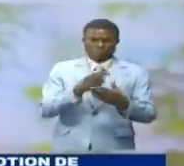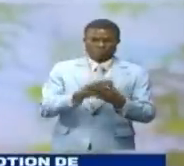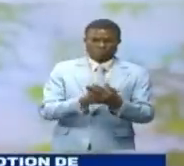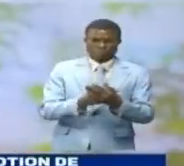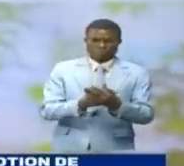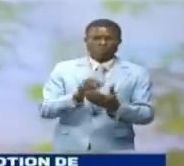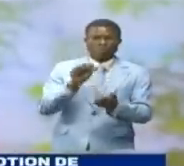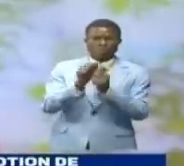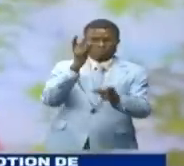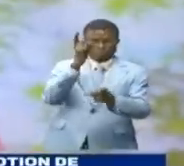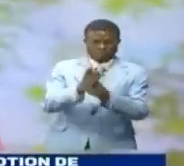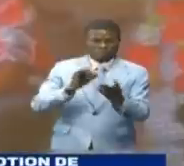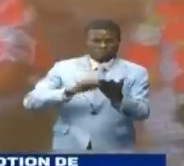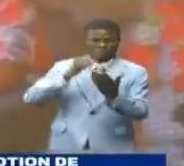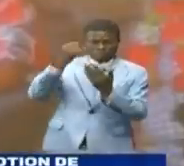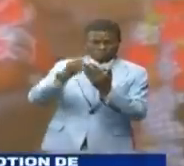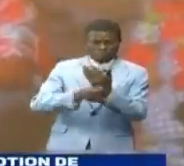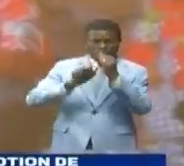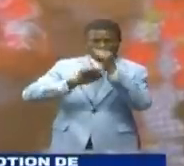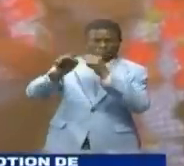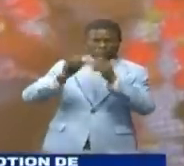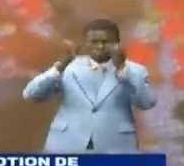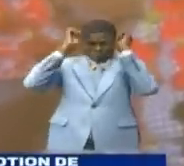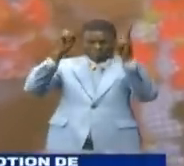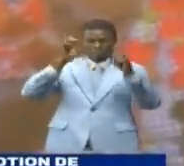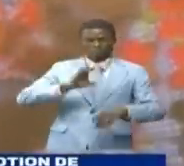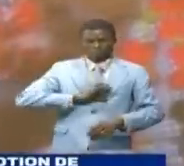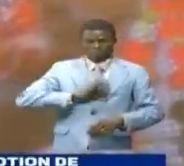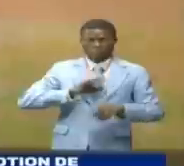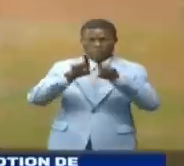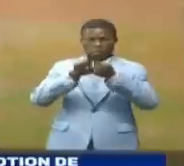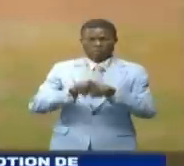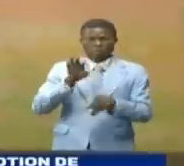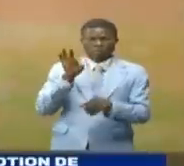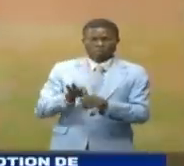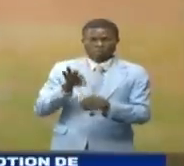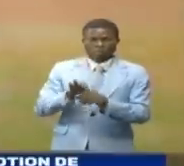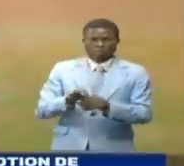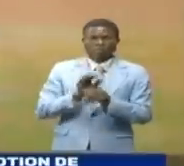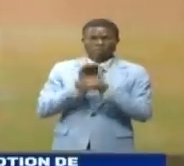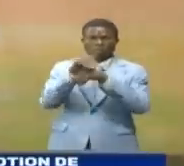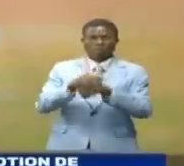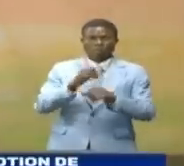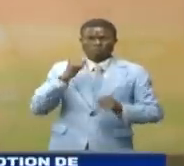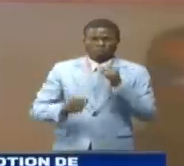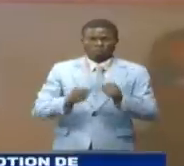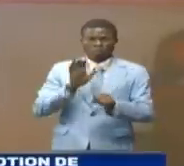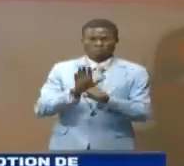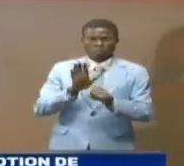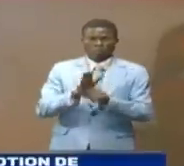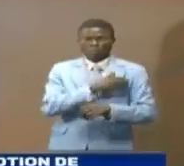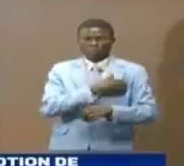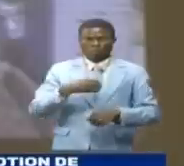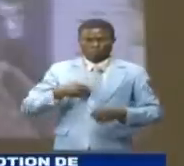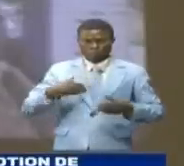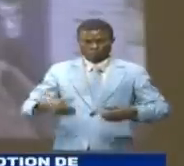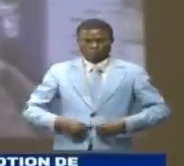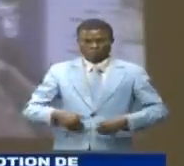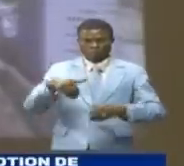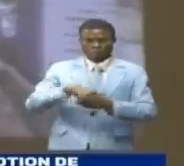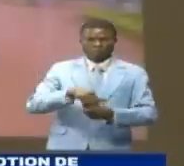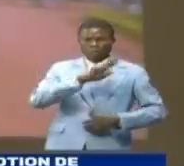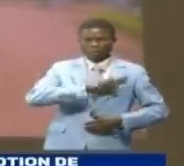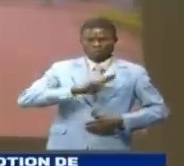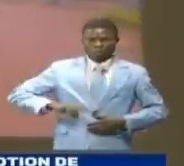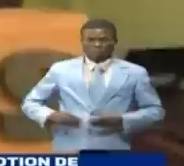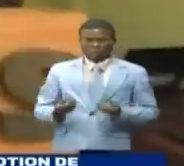le défi du projet promotion de l'éducation civique et électorale pour un engagement actif des femmes et des jeunes en République